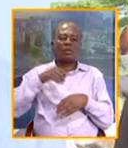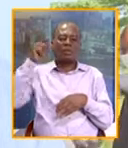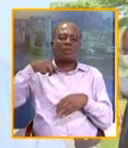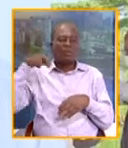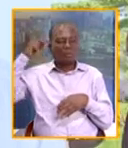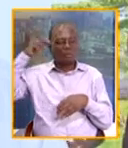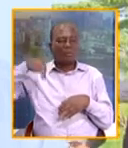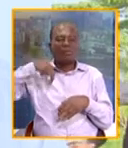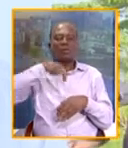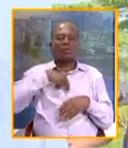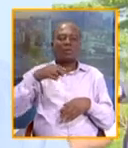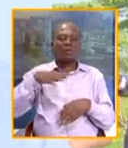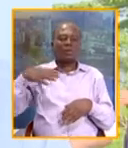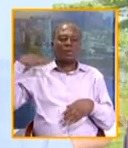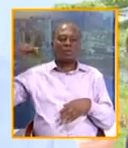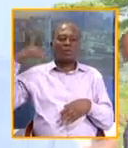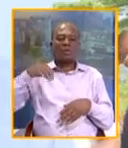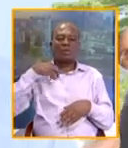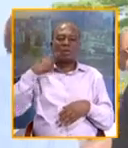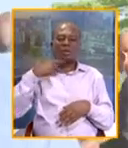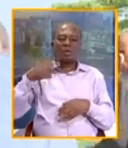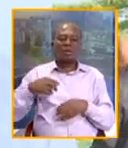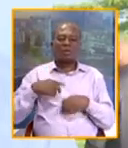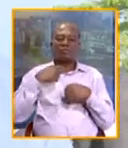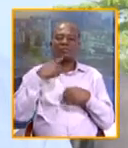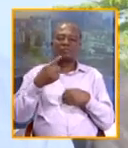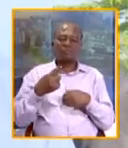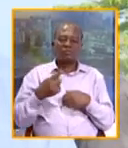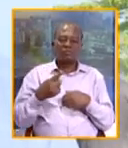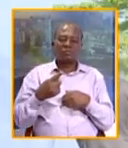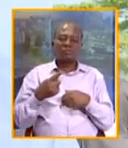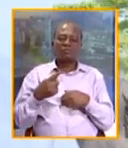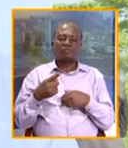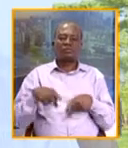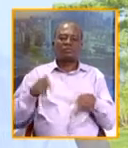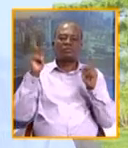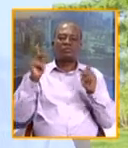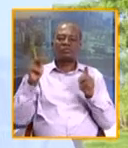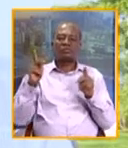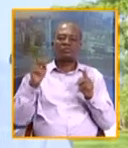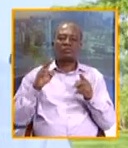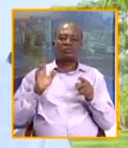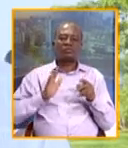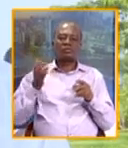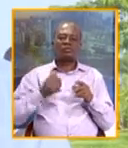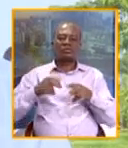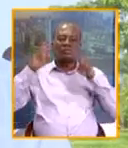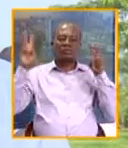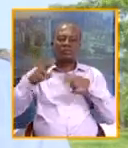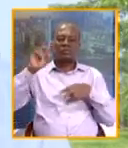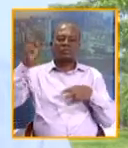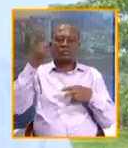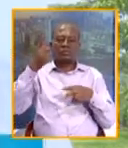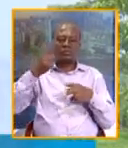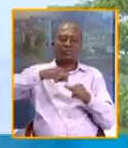pour nous un candidat qui qui nous rassure qui permettent d'assurer la victoire au premier tour tandis